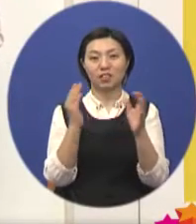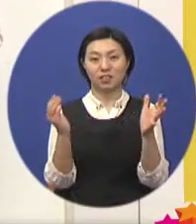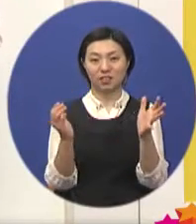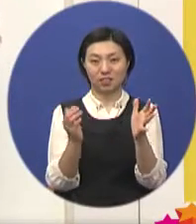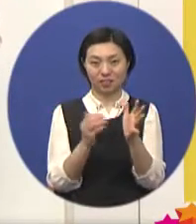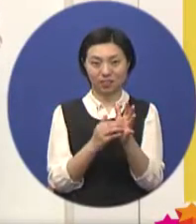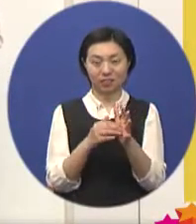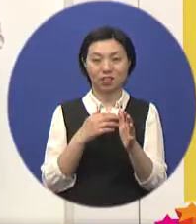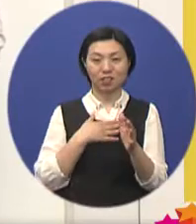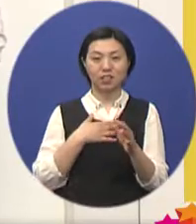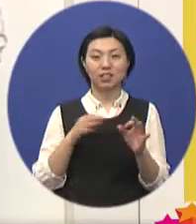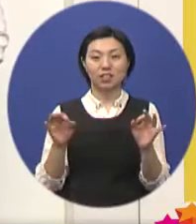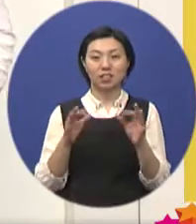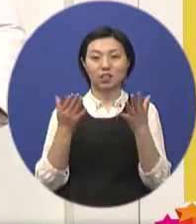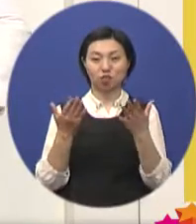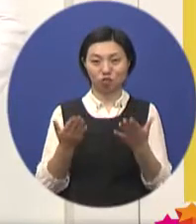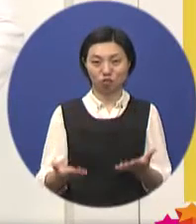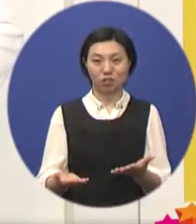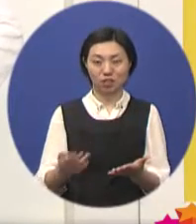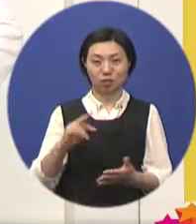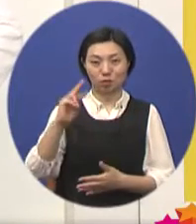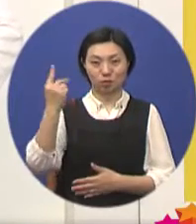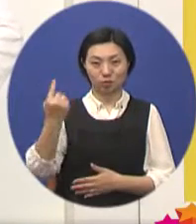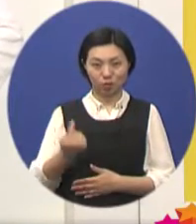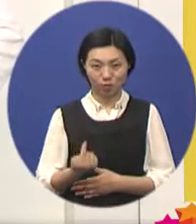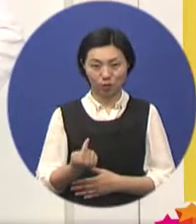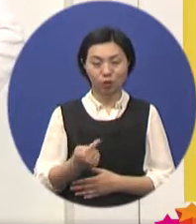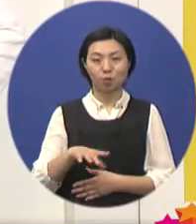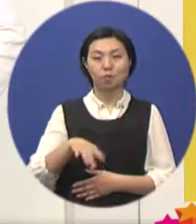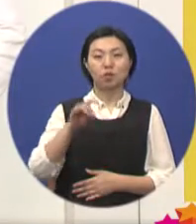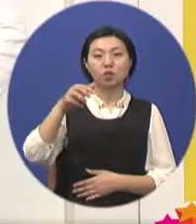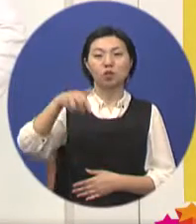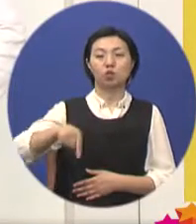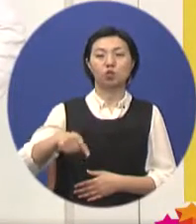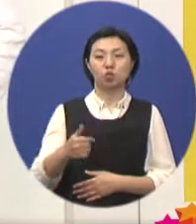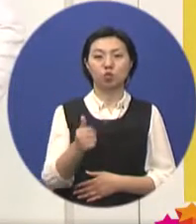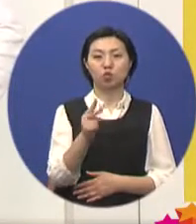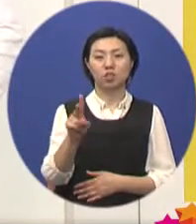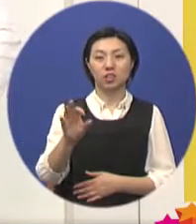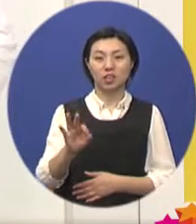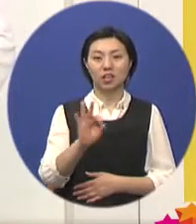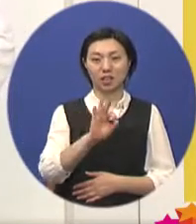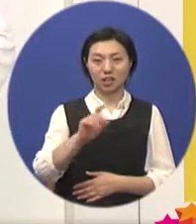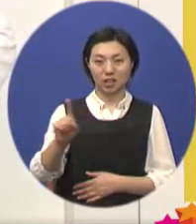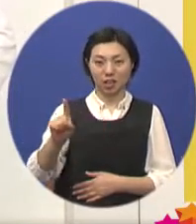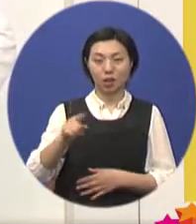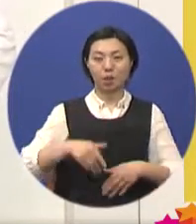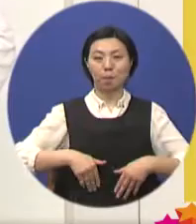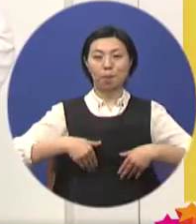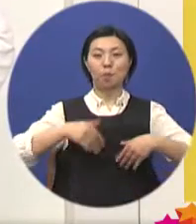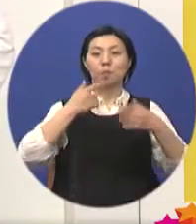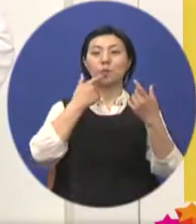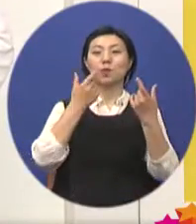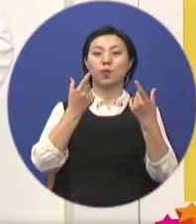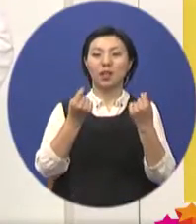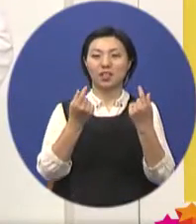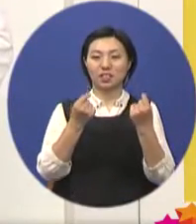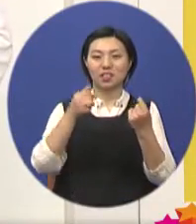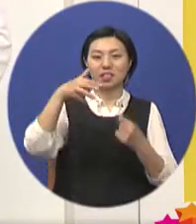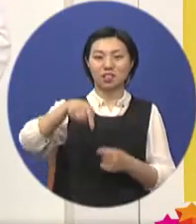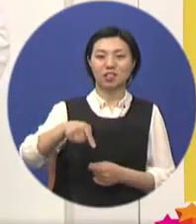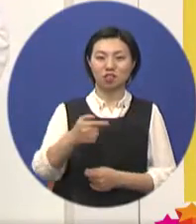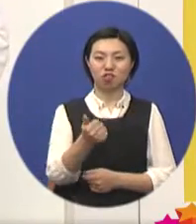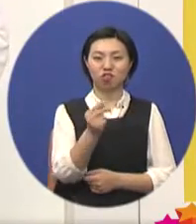네. 잠깐 쉬었다가 오는데요. 네, 네. 먼저 춘향아, 네. 요즘 봄이니까요. 네. 봄처럼 춘향이를 한번